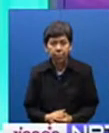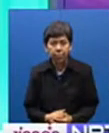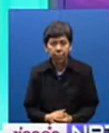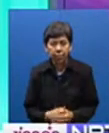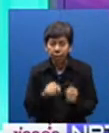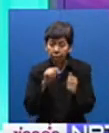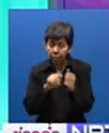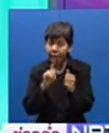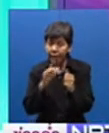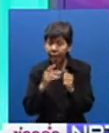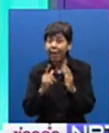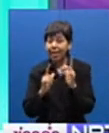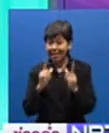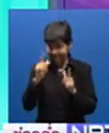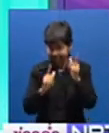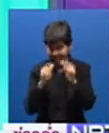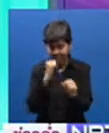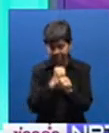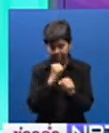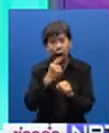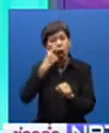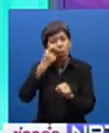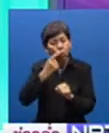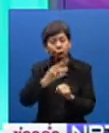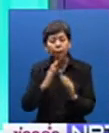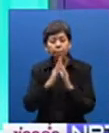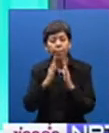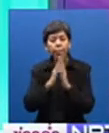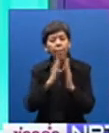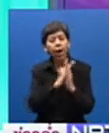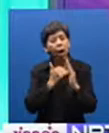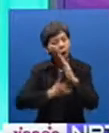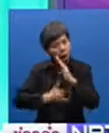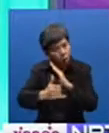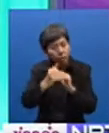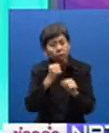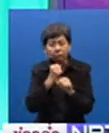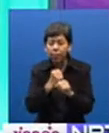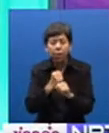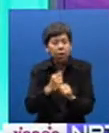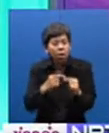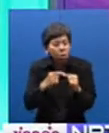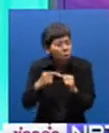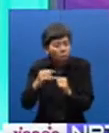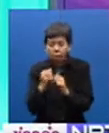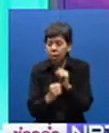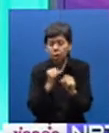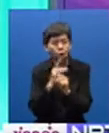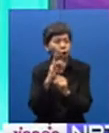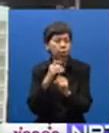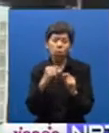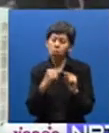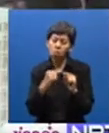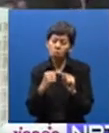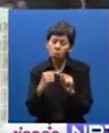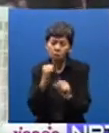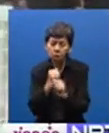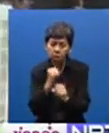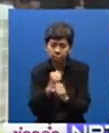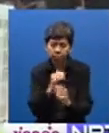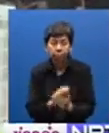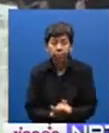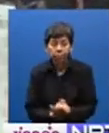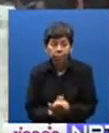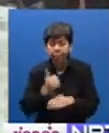ส่วนที่อำเภอเชียงคานจังหวัดเลยนะคะก็ได้จัดงานประเพณีออกพรรษาที่อนุรักษ์สืบทอดมายาวนานกว่า100ปีค่ะนายวิโรจน์จิว